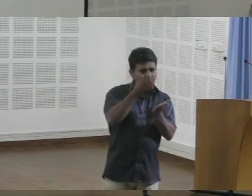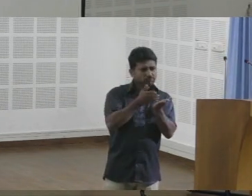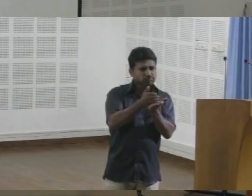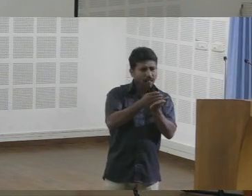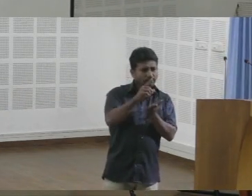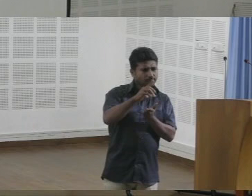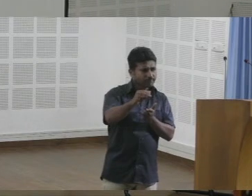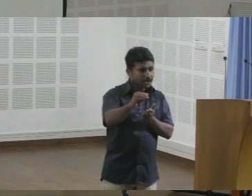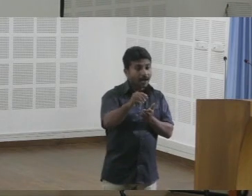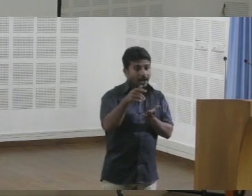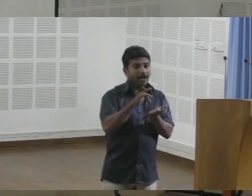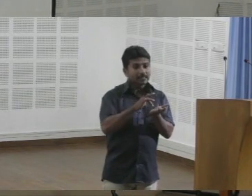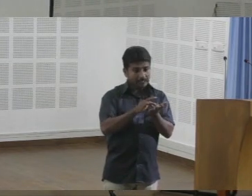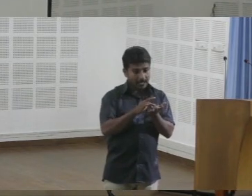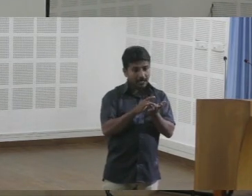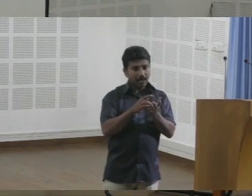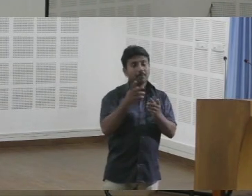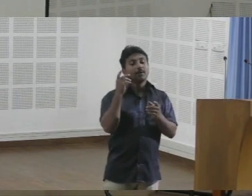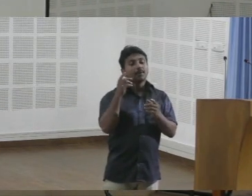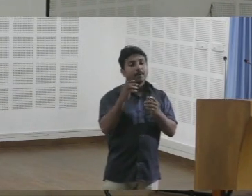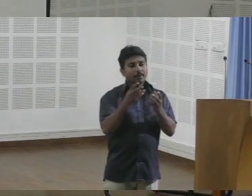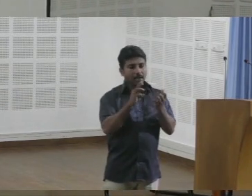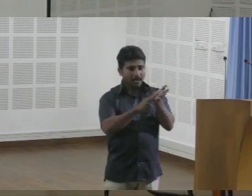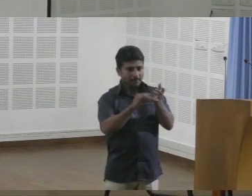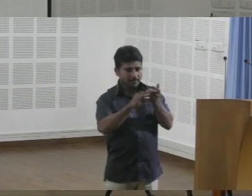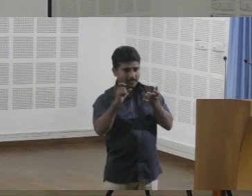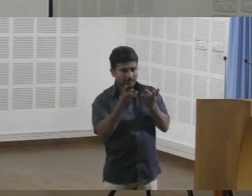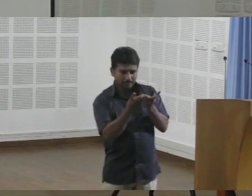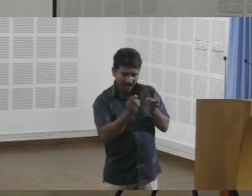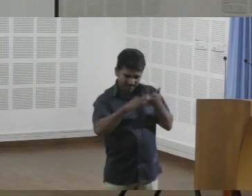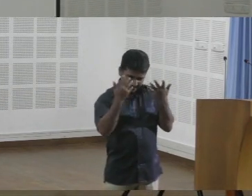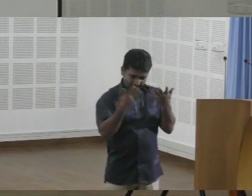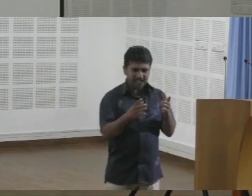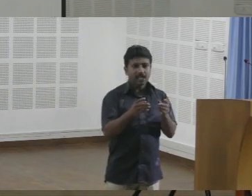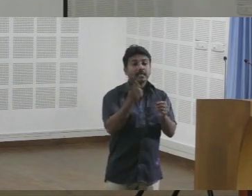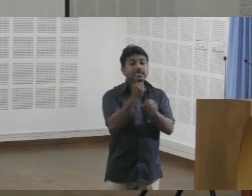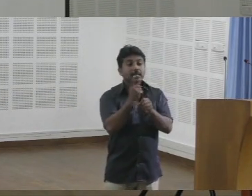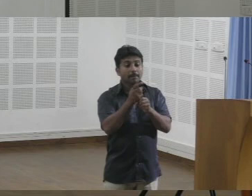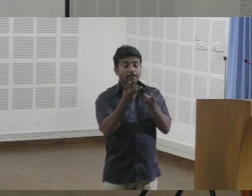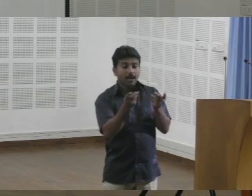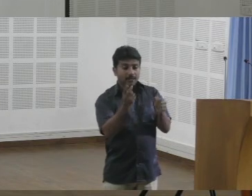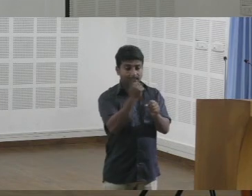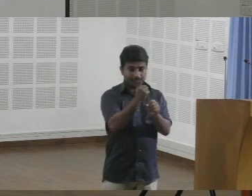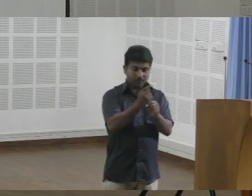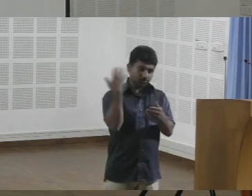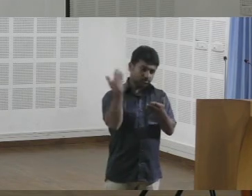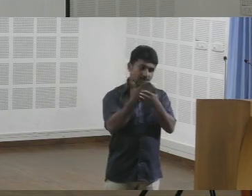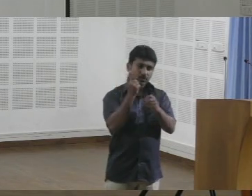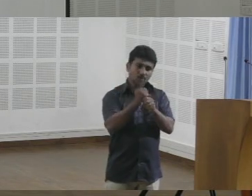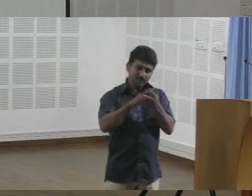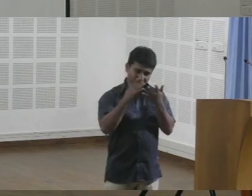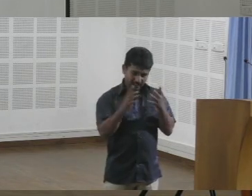എം എസ് സി മാത്സ് കഴിഞ്ഞു ലെക്ചറായിട്ട് വർക്കിയായിരുന്നു, മാത്സ് ലെക്ചറായിട്ട് ജോലി ചെയ്യായിരുന്നു. കല്യാണത്തിന് ശേഷം ഞാൻ ഹസ്ബൻഡിന്റെ